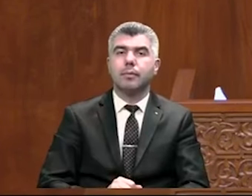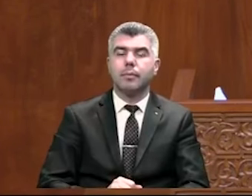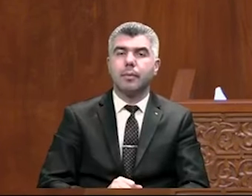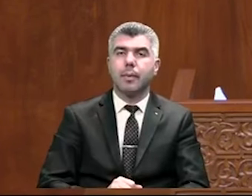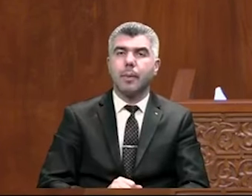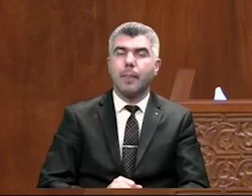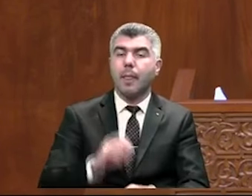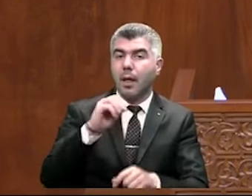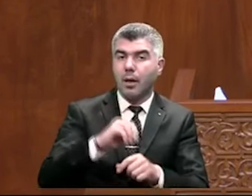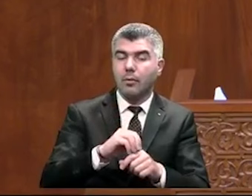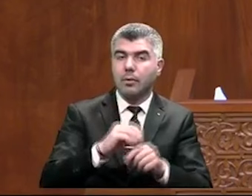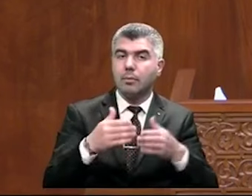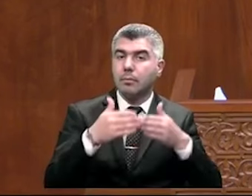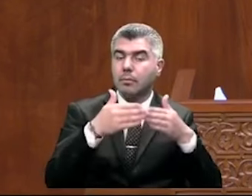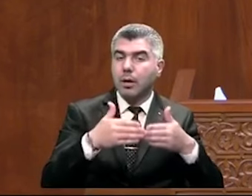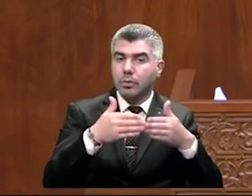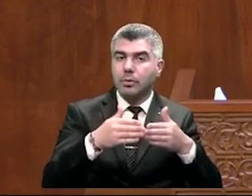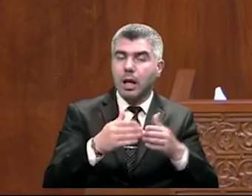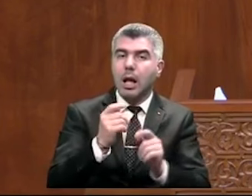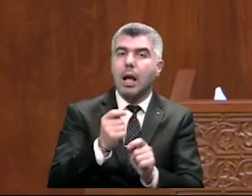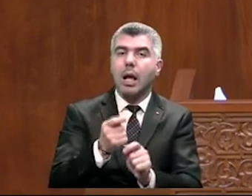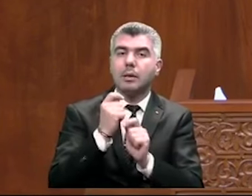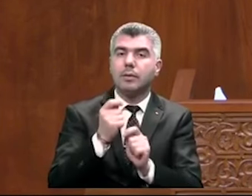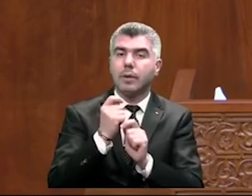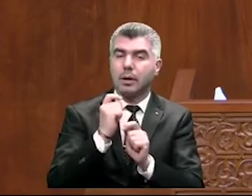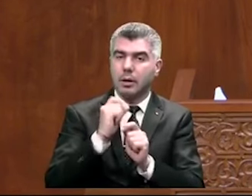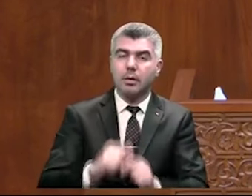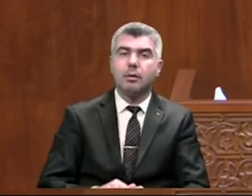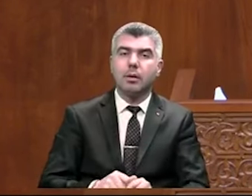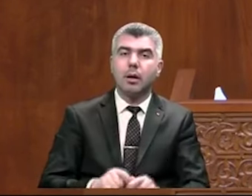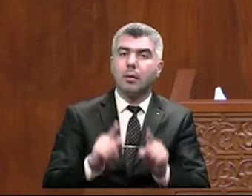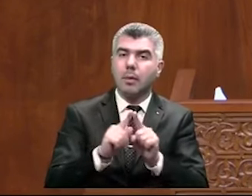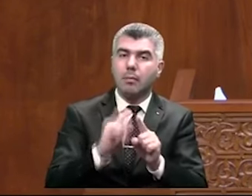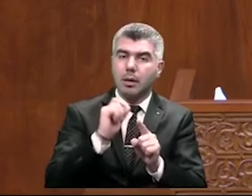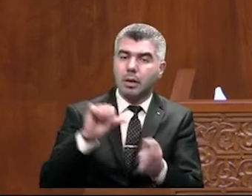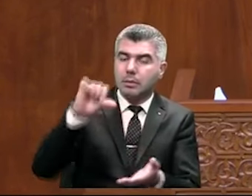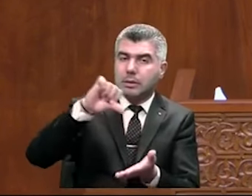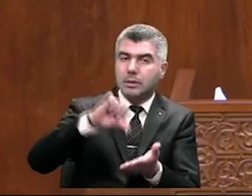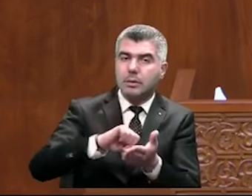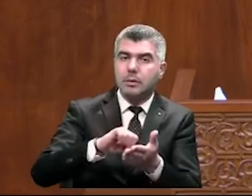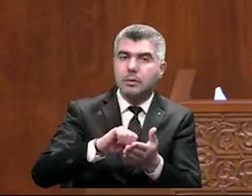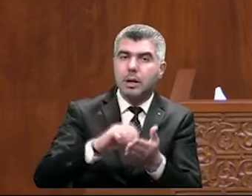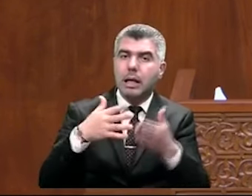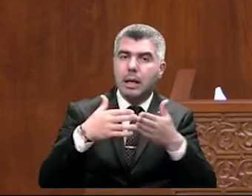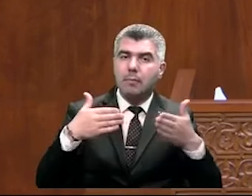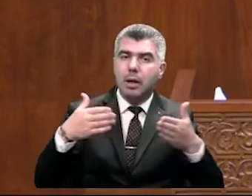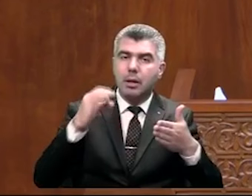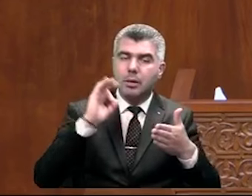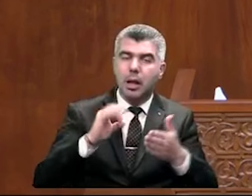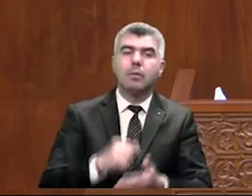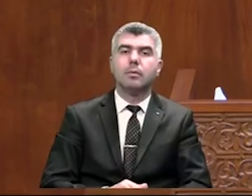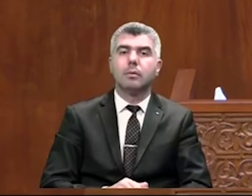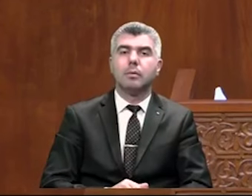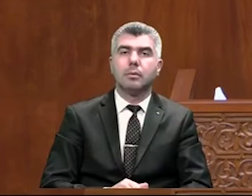كذلك الميناء ديال الاسفي ومشروع تقويه جرف اموني باسفي هنالك